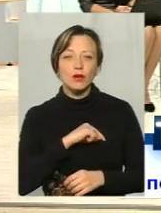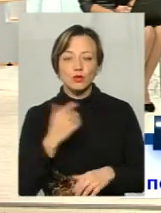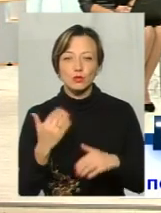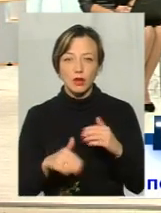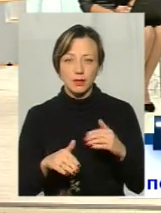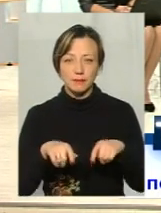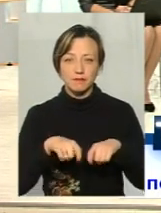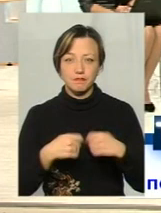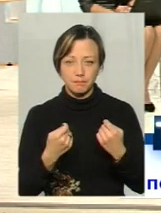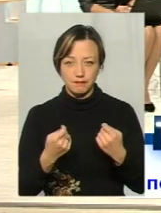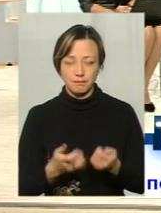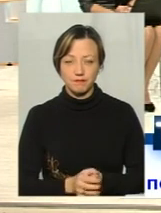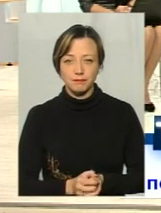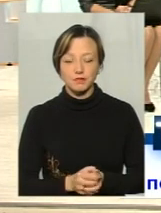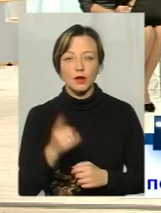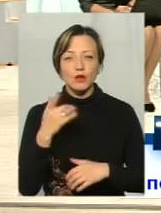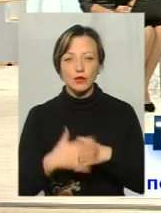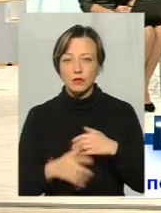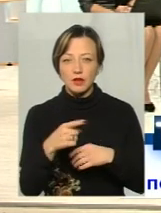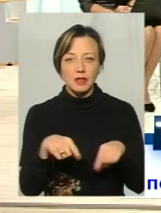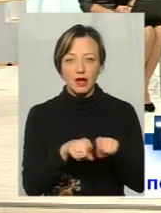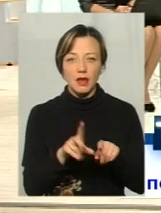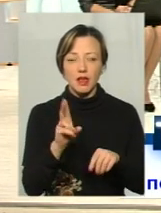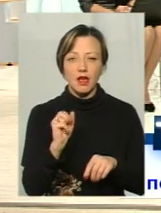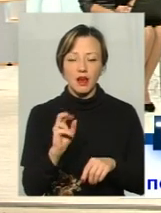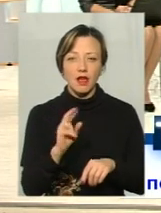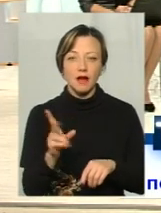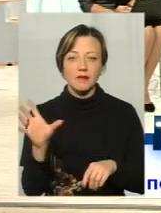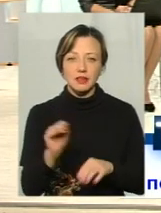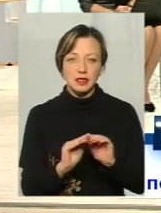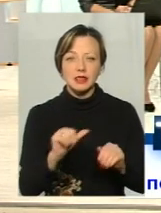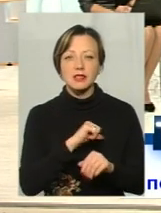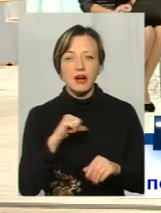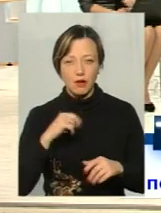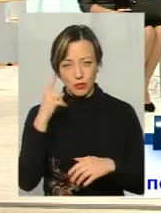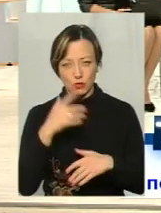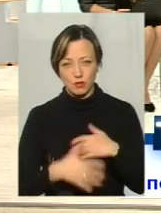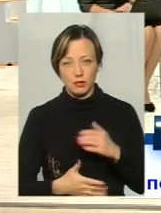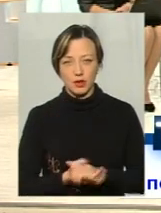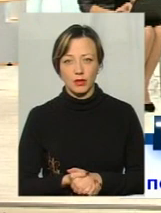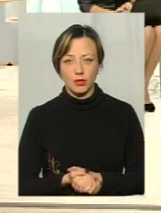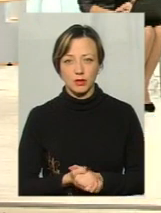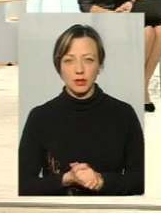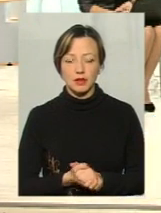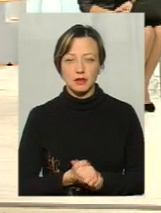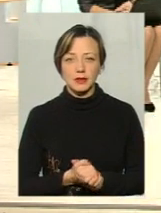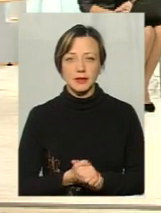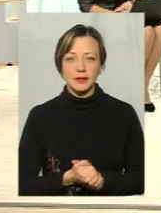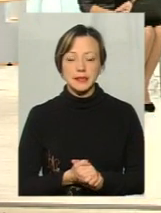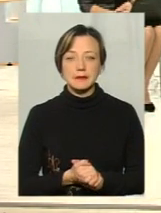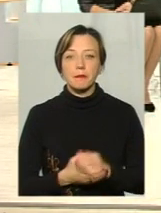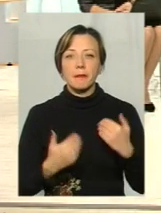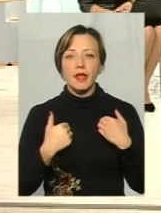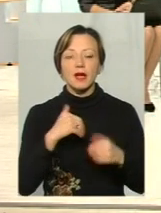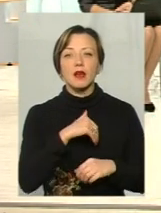вже розуміють, що вони не такі, як всі діти, самі розуміють. Пані Оле? І я хочу